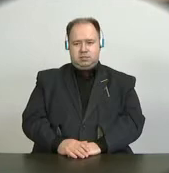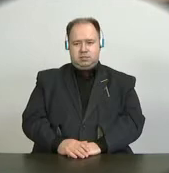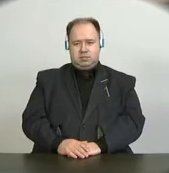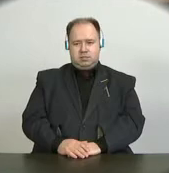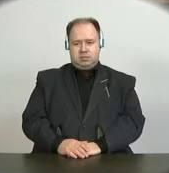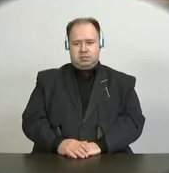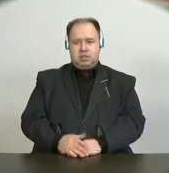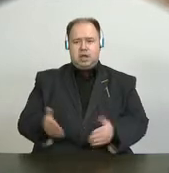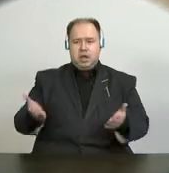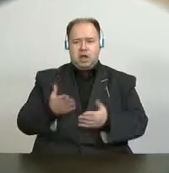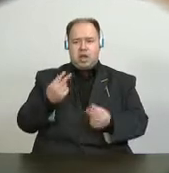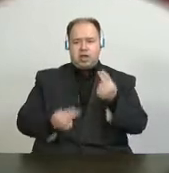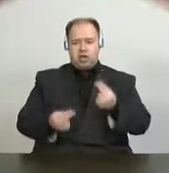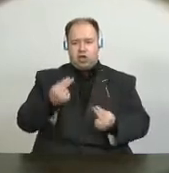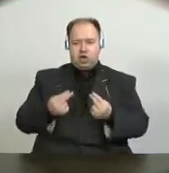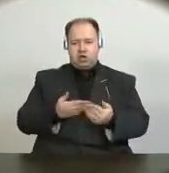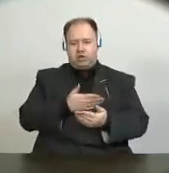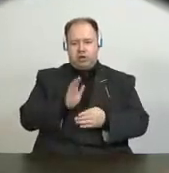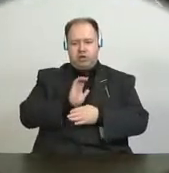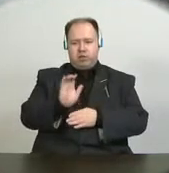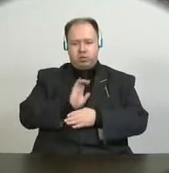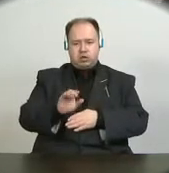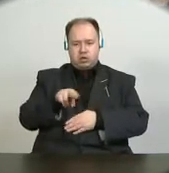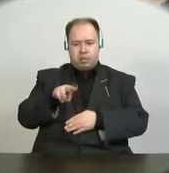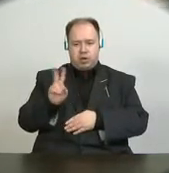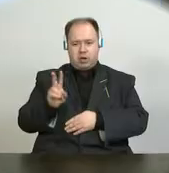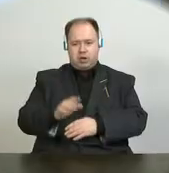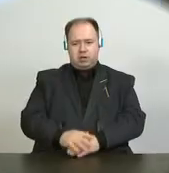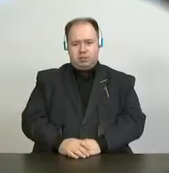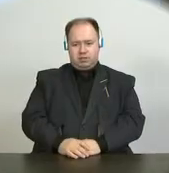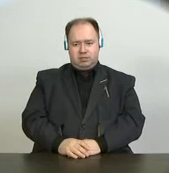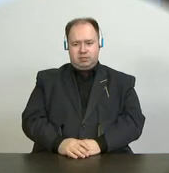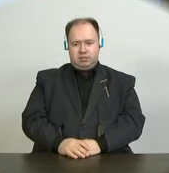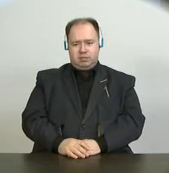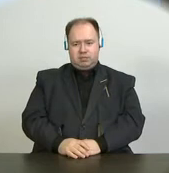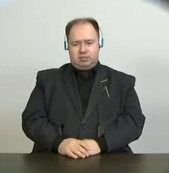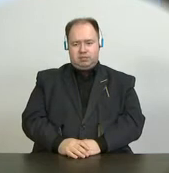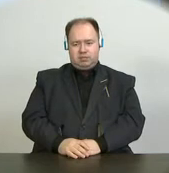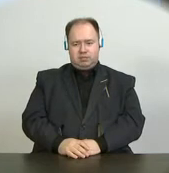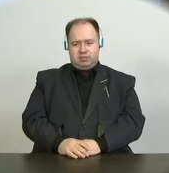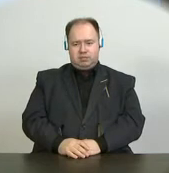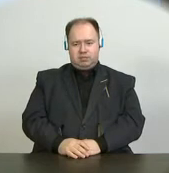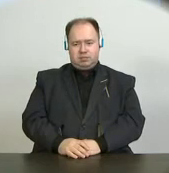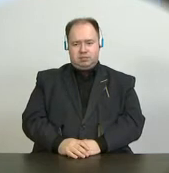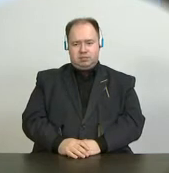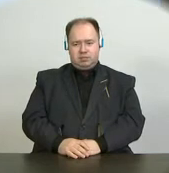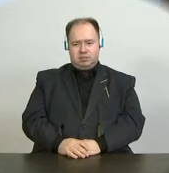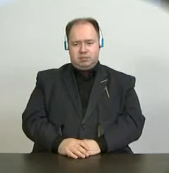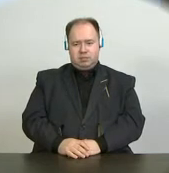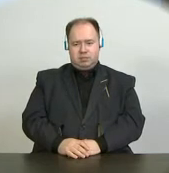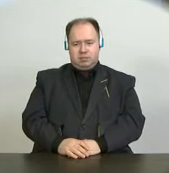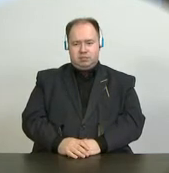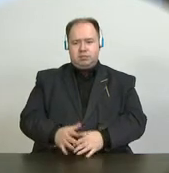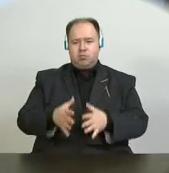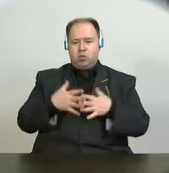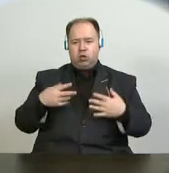какие игры выпускать на пока я все про сотню поиграть мы вообще больше